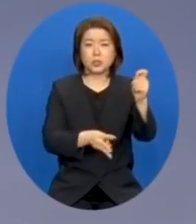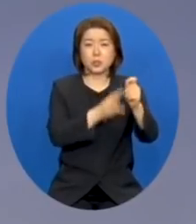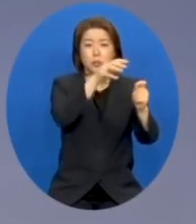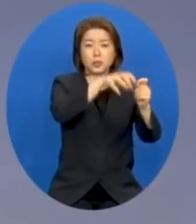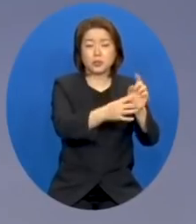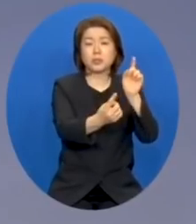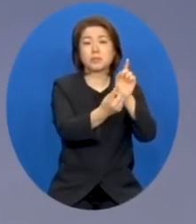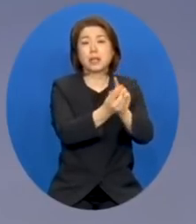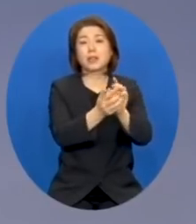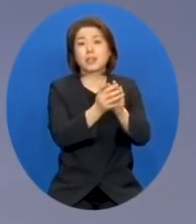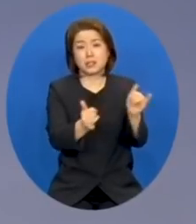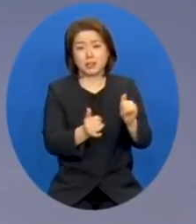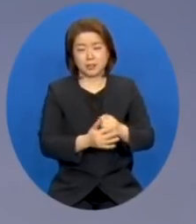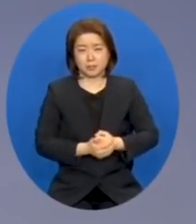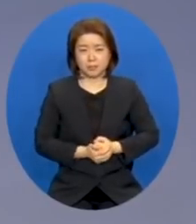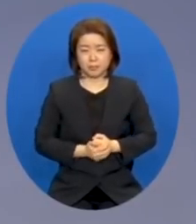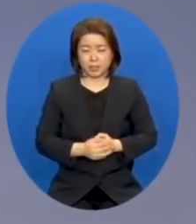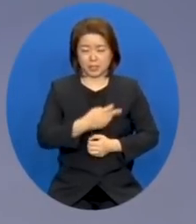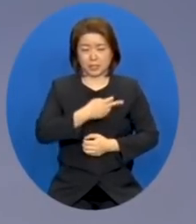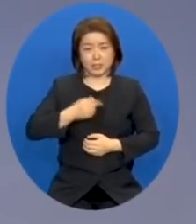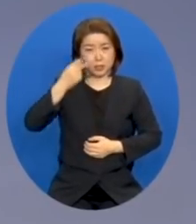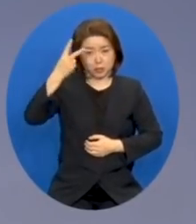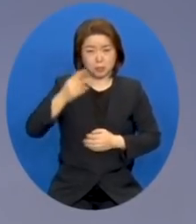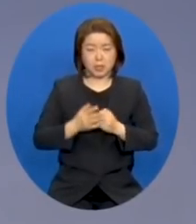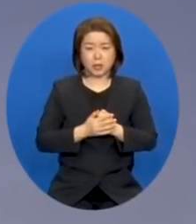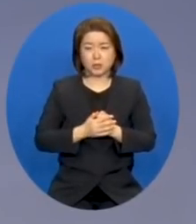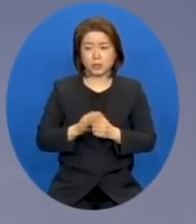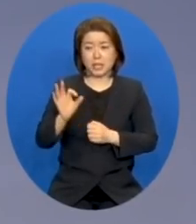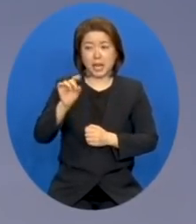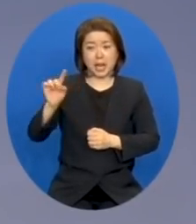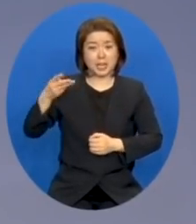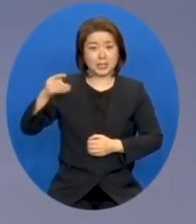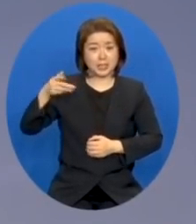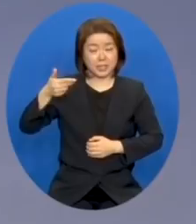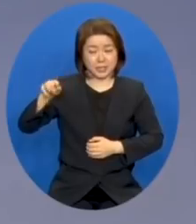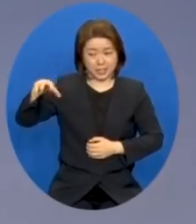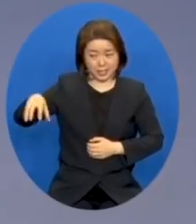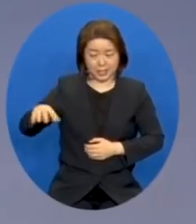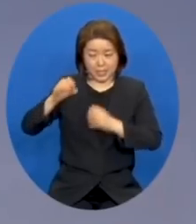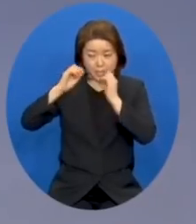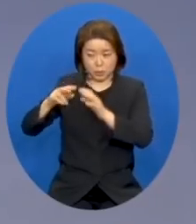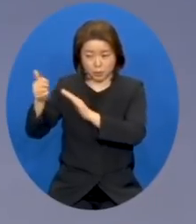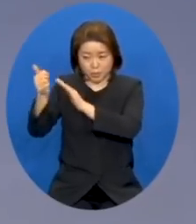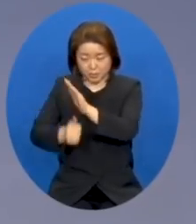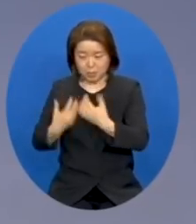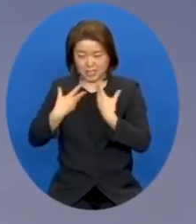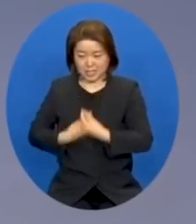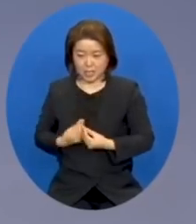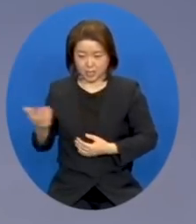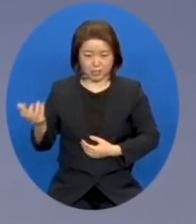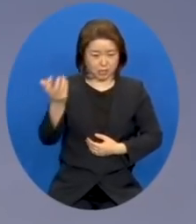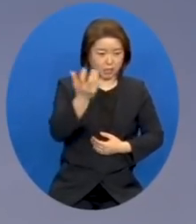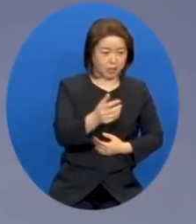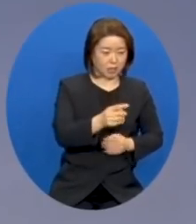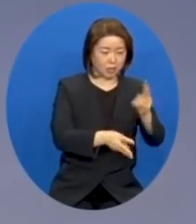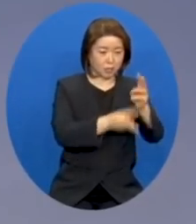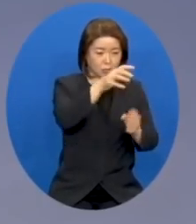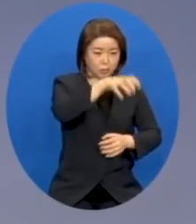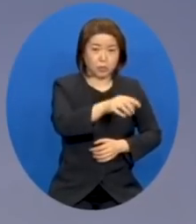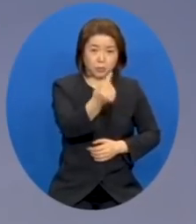에서 만난 사람입니다 사도 바울은 아데 내에서 선교의 실패를 겪고 좌절해서 올인 들어왔고